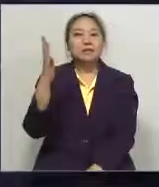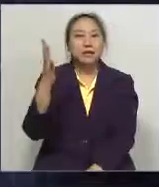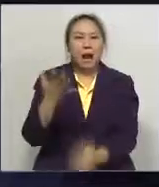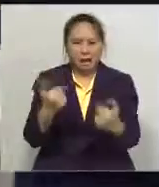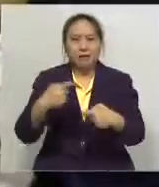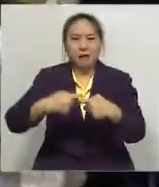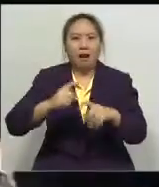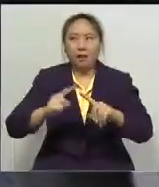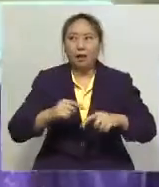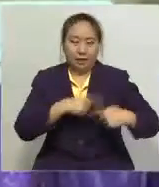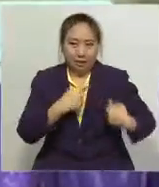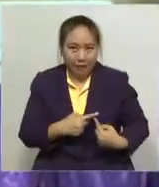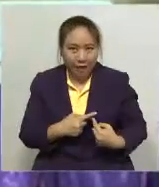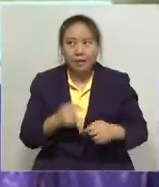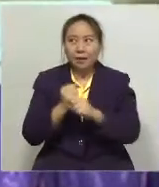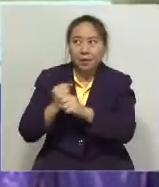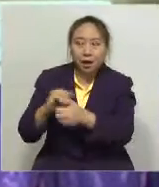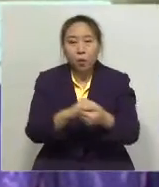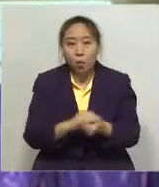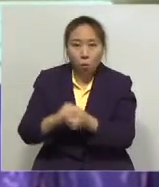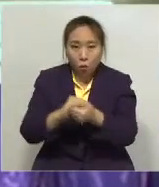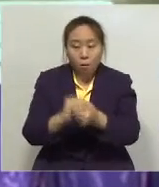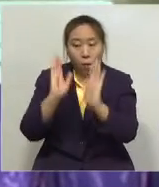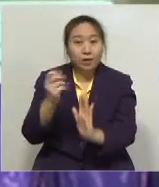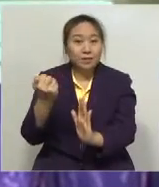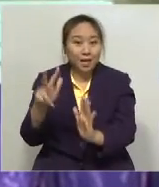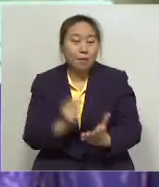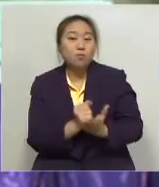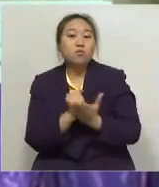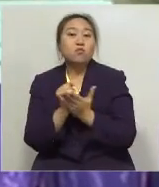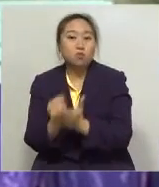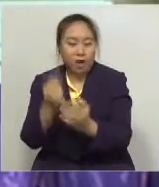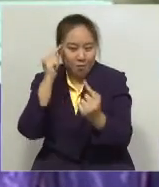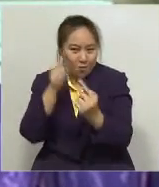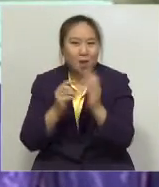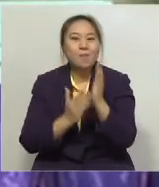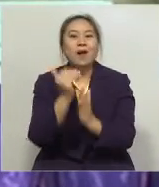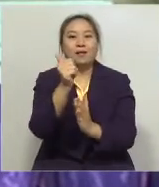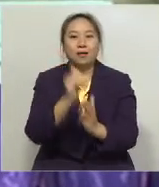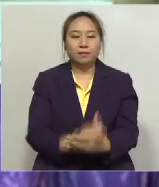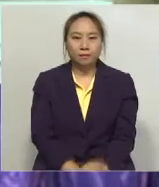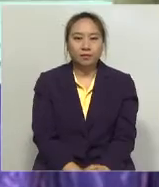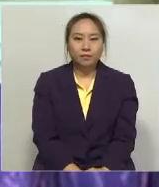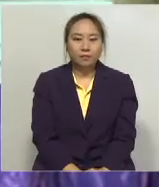ความร่วมแรงร่วมใจทำให้การช่วยเหลือ13ชีวิตบรรลุตามเป้าหมายและทุกคนปลอดภัย